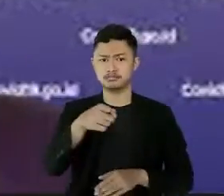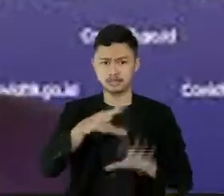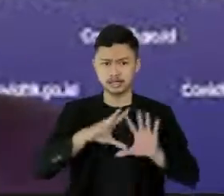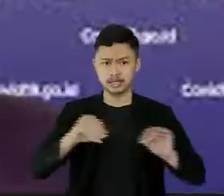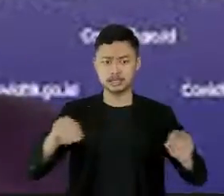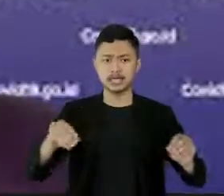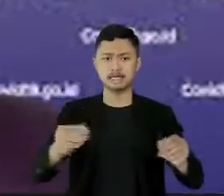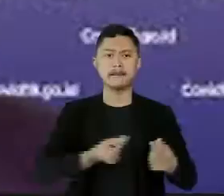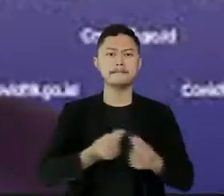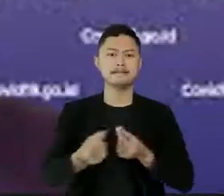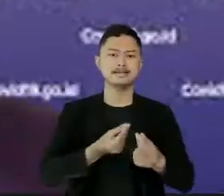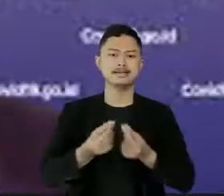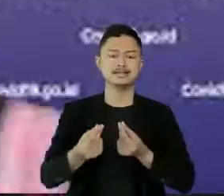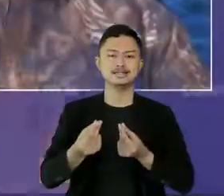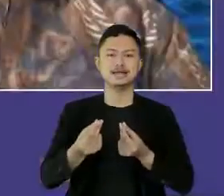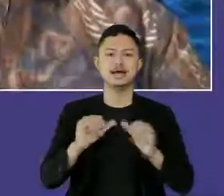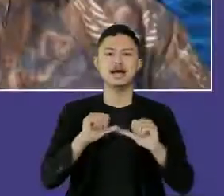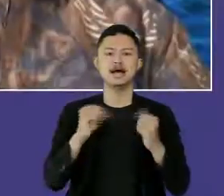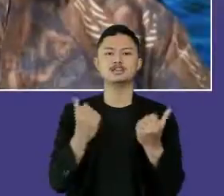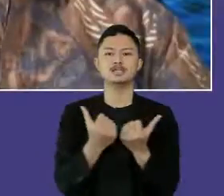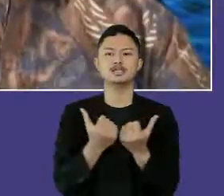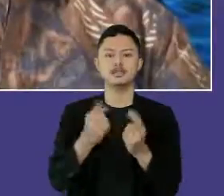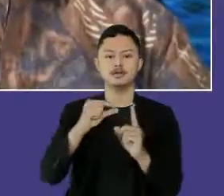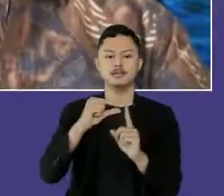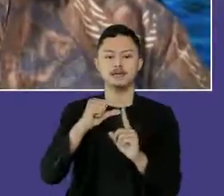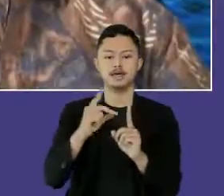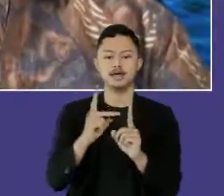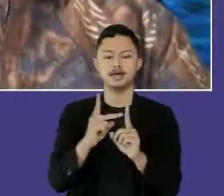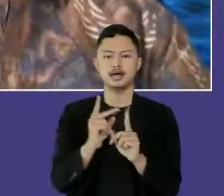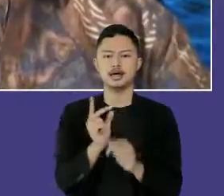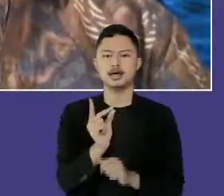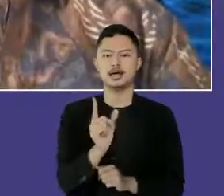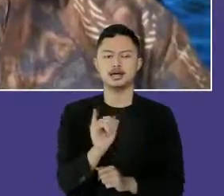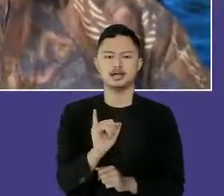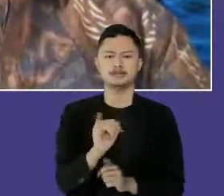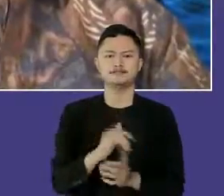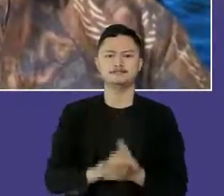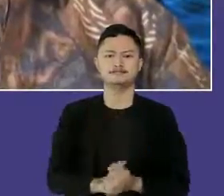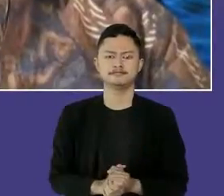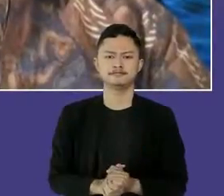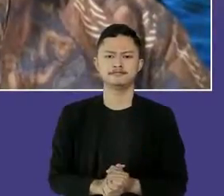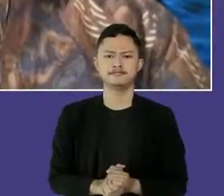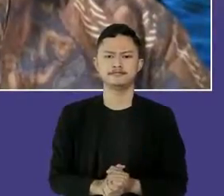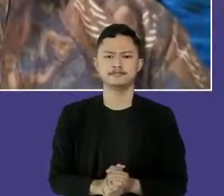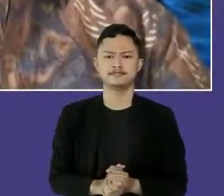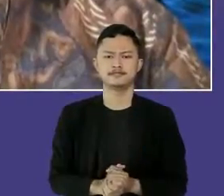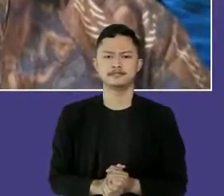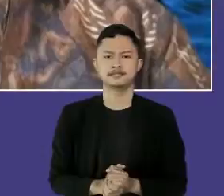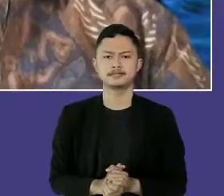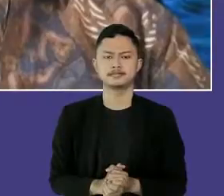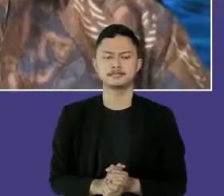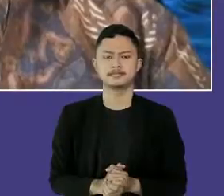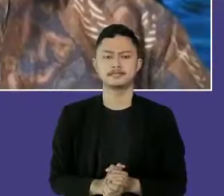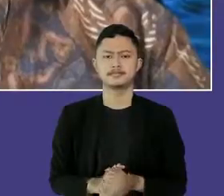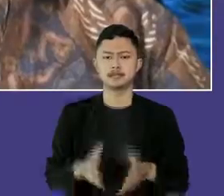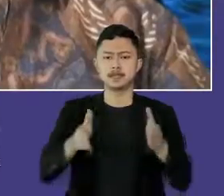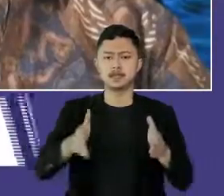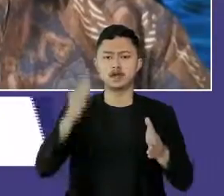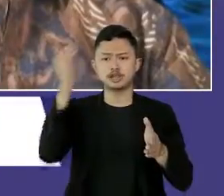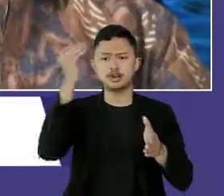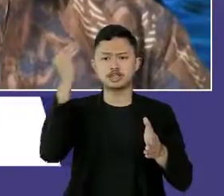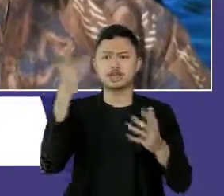ya, untuk PHRI, ini bagaimana nih persiapan untuk kebangkitan sektor